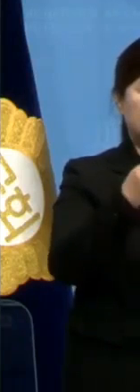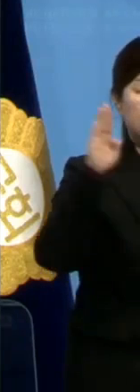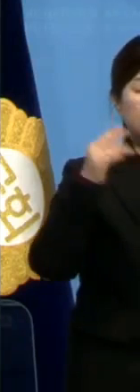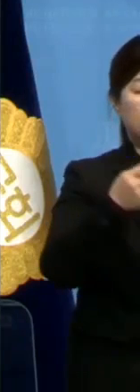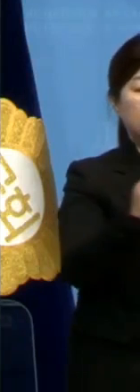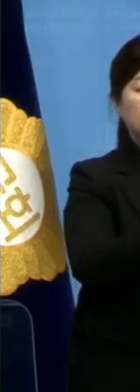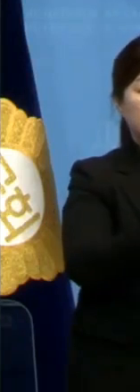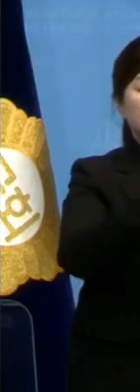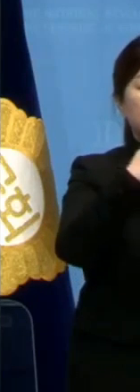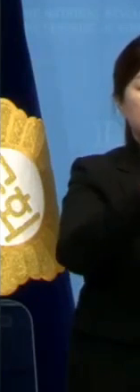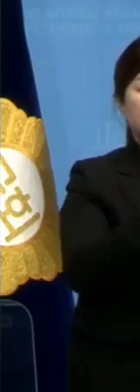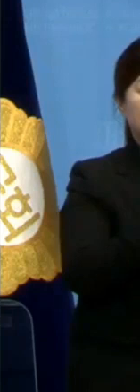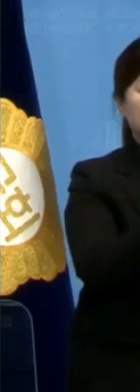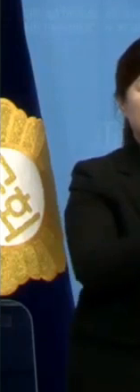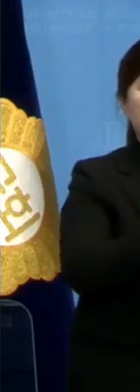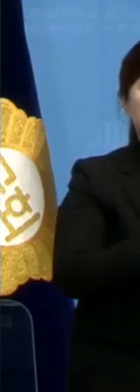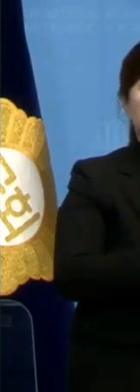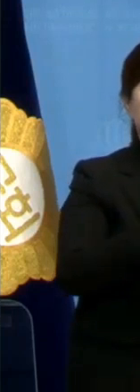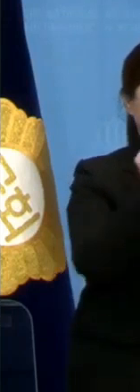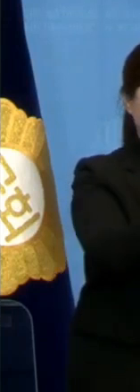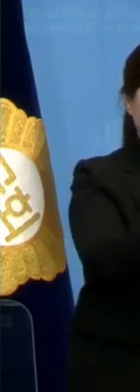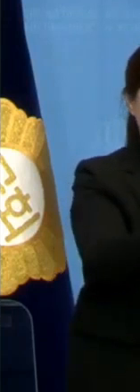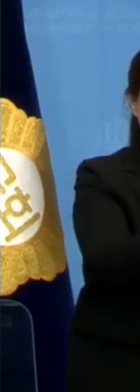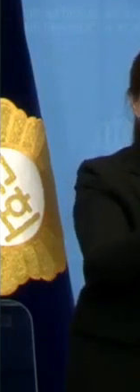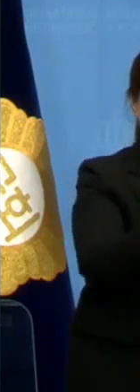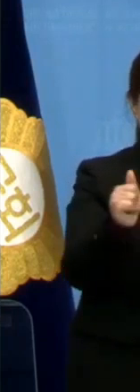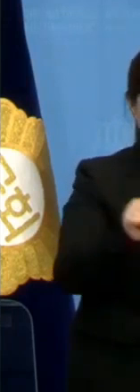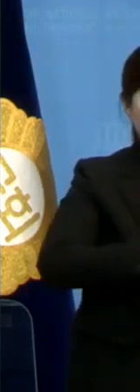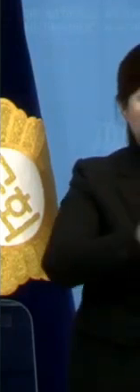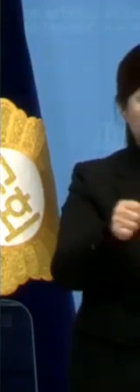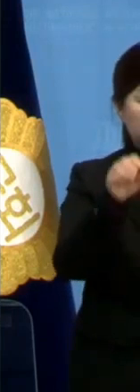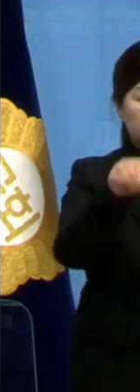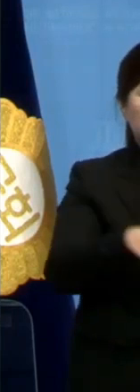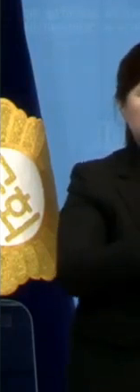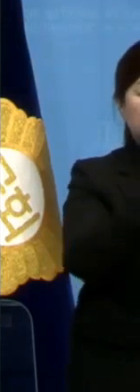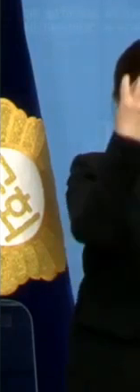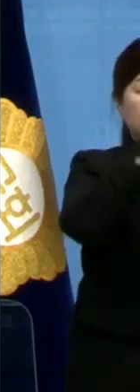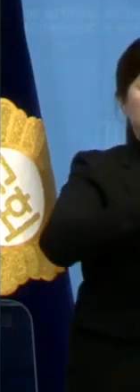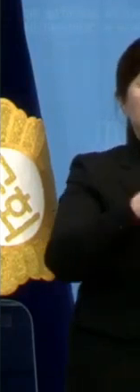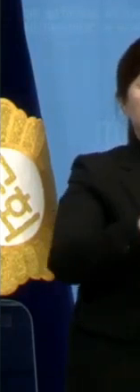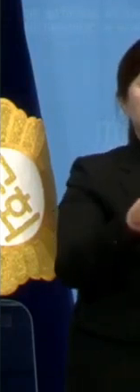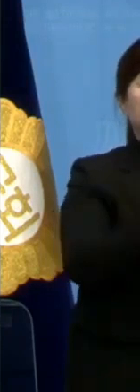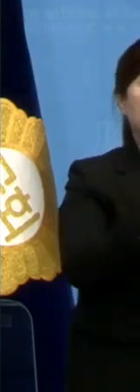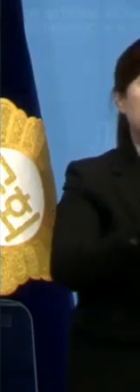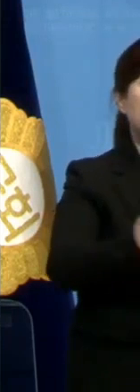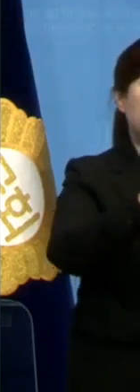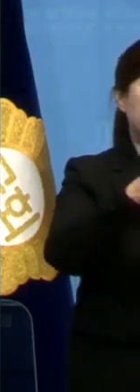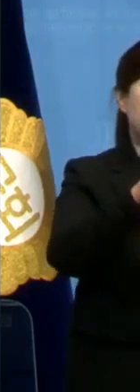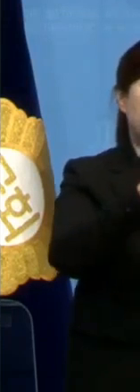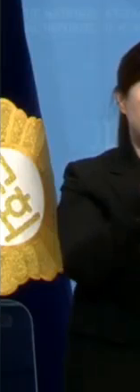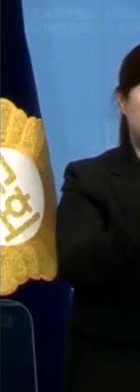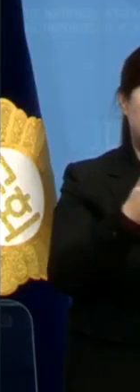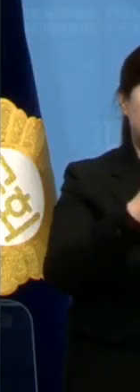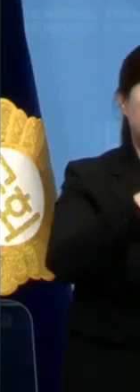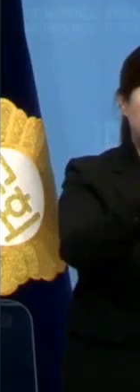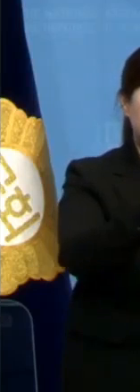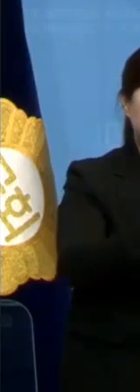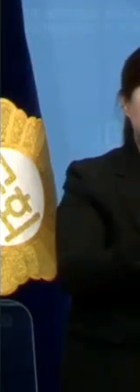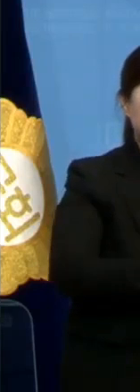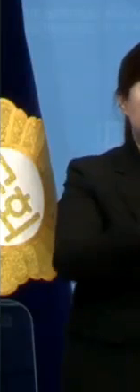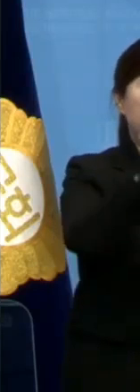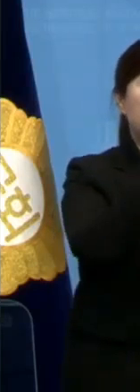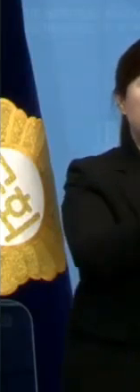지원, 확진자와 동선 구분을 위한 동선관리 컨설팅, 추가 의료인력 파견 등을 통해 추가 감염이 발생하지